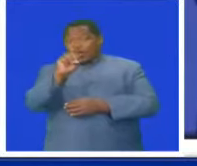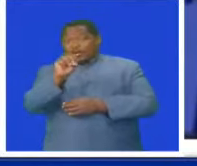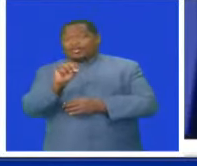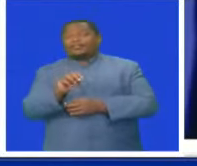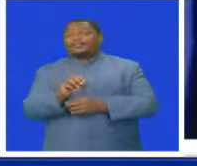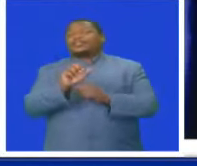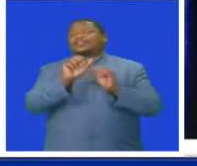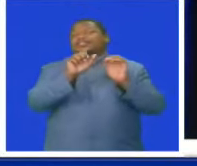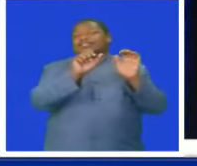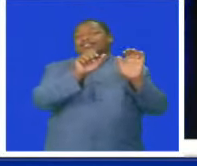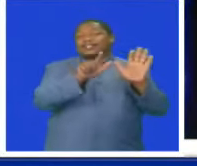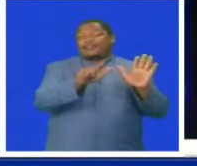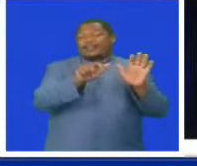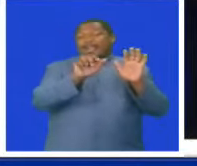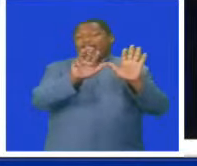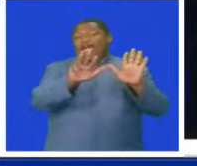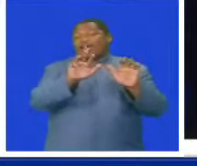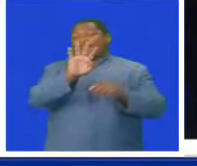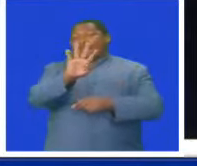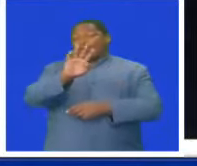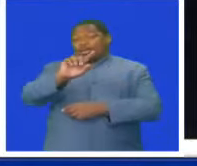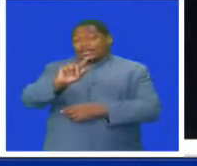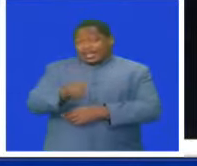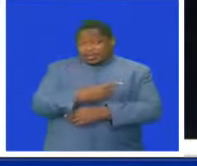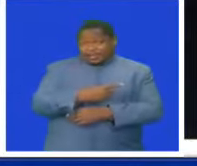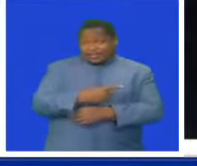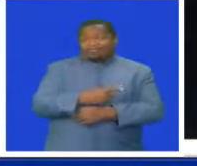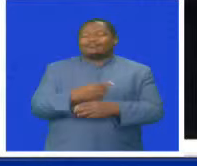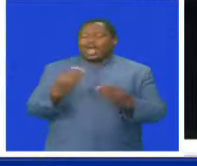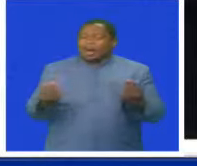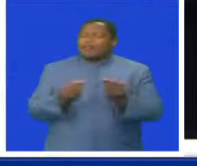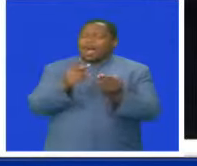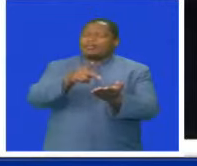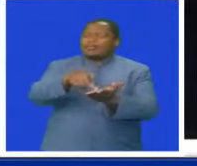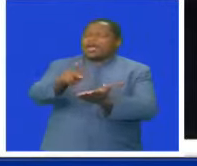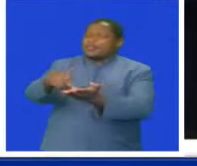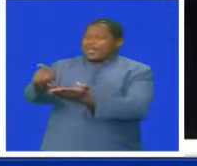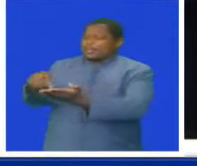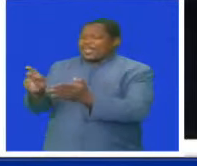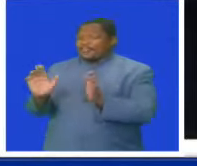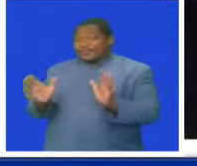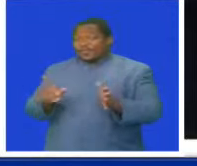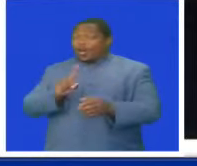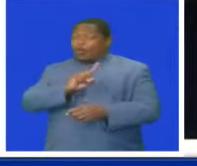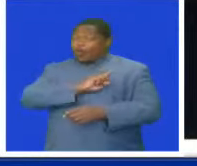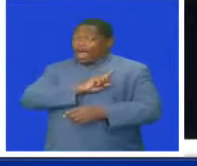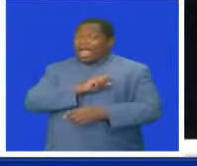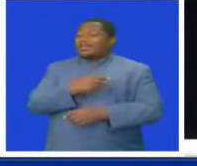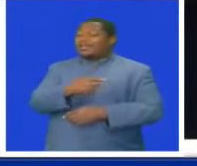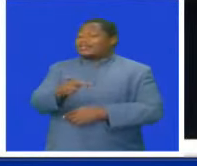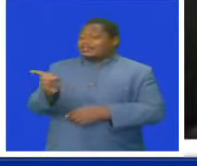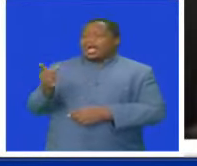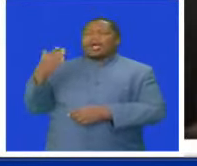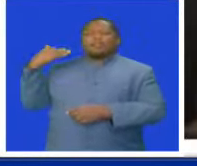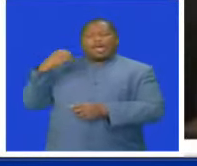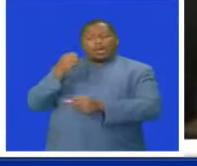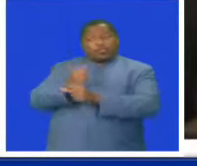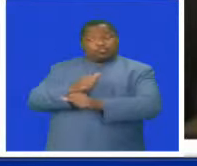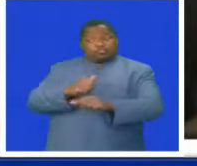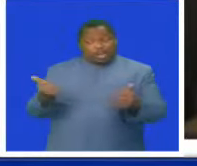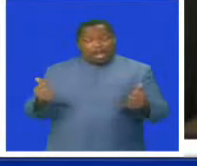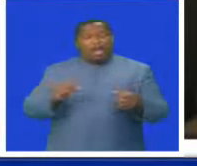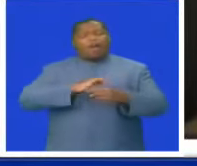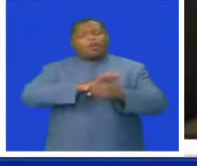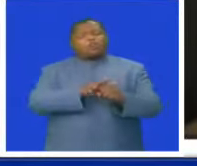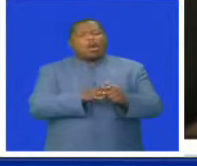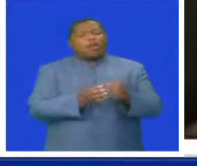12,794,794,000 bekunene imali leseyikhishiwe kusita kuhlangabeta namaSwati lalahlekelwe ngumsebenzi embikweni ke leyo